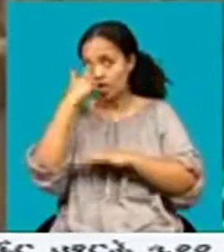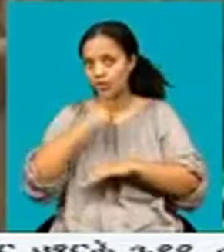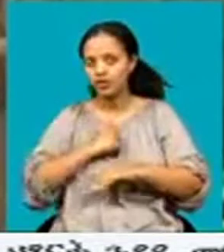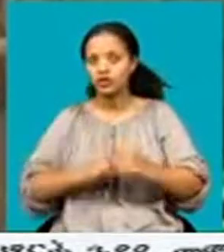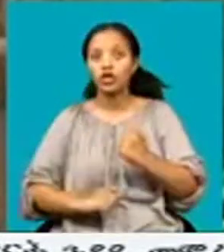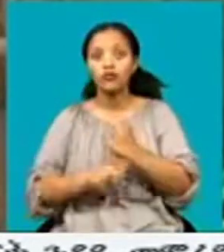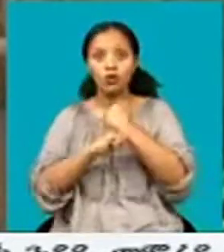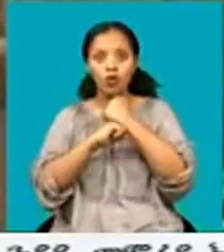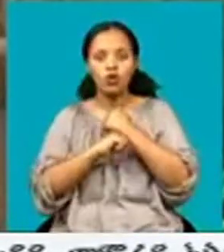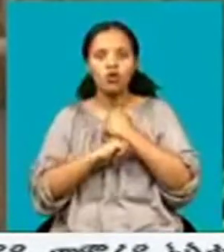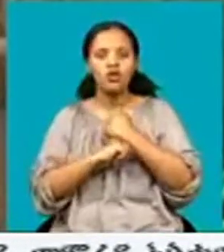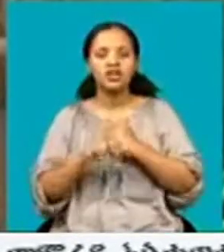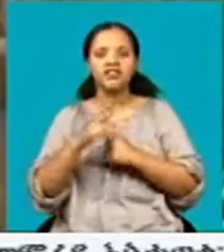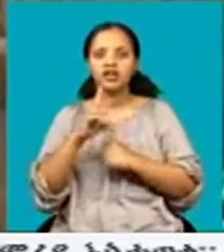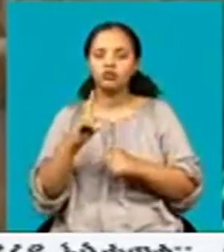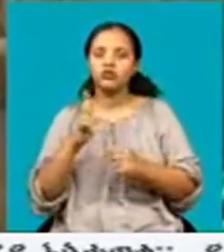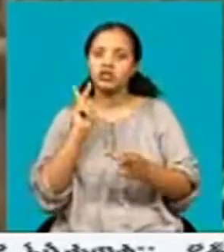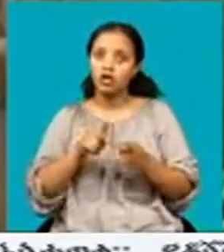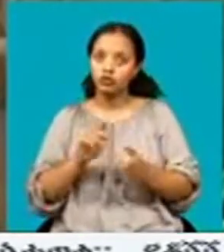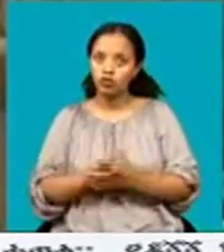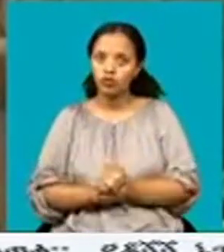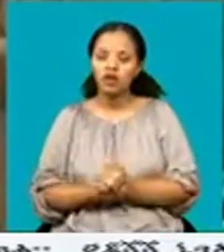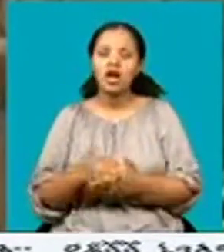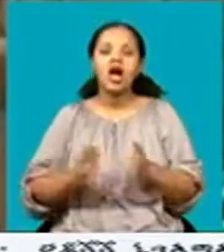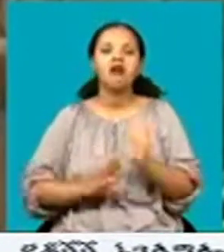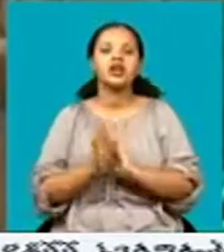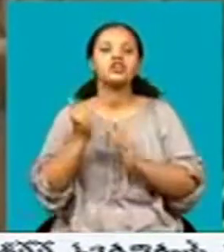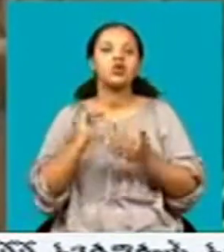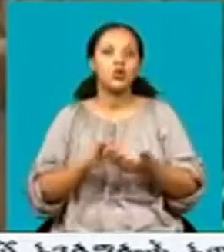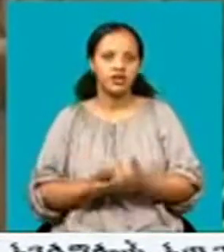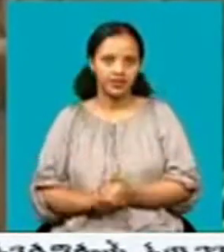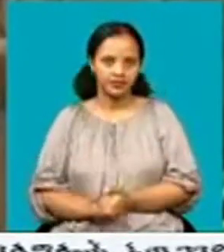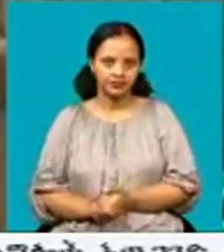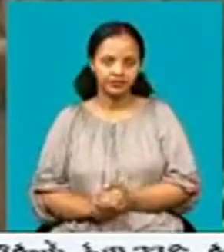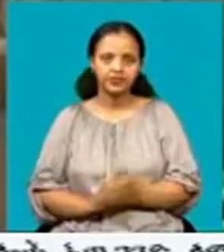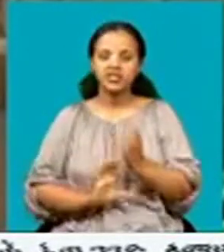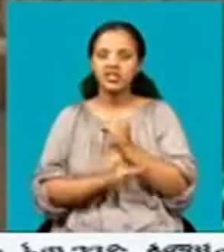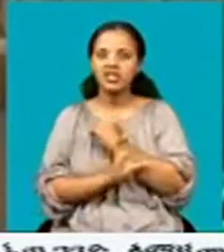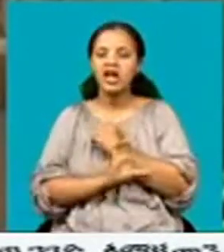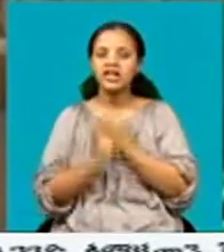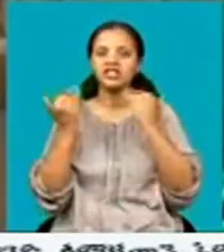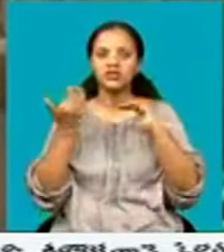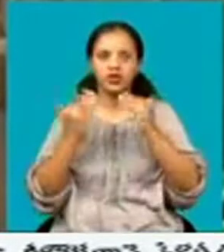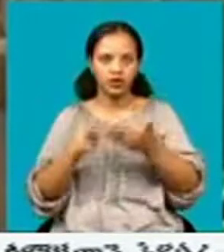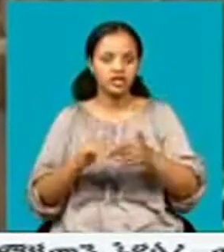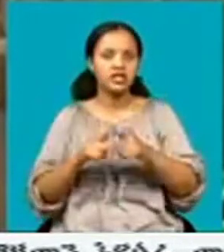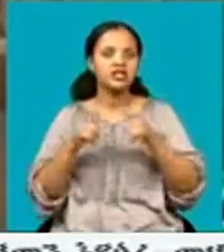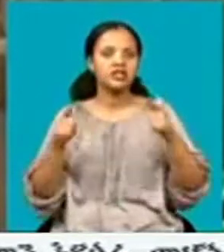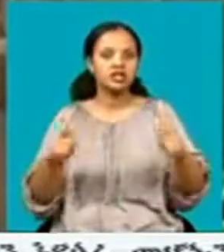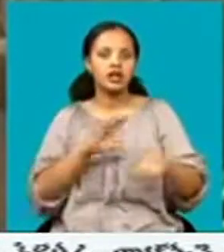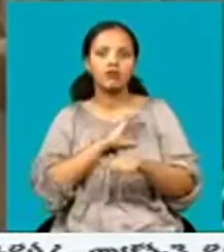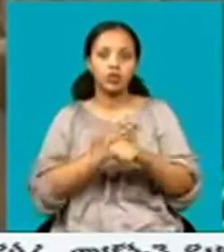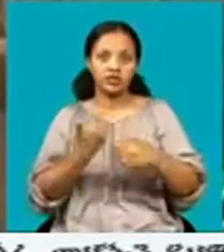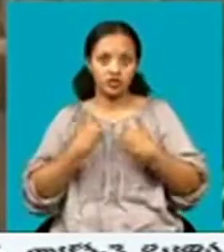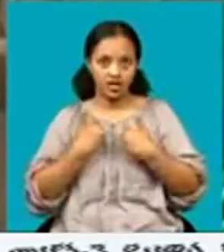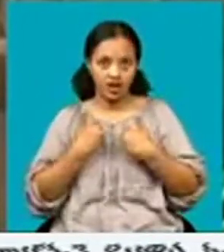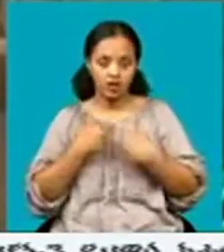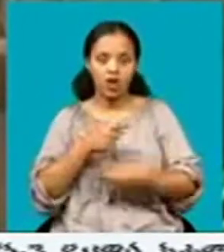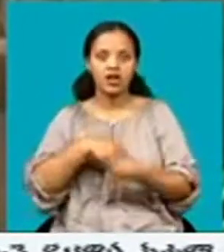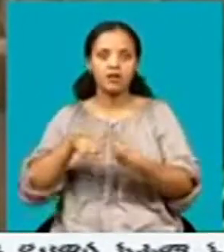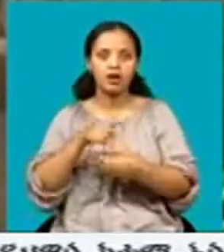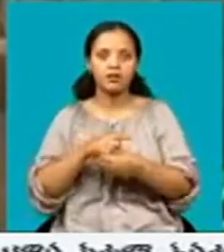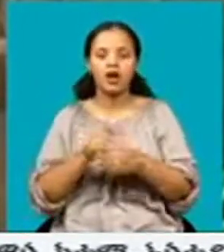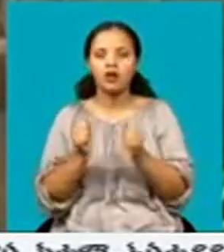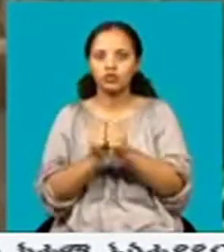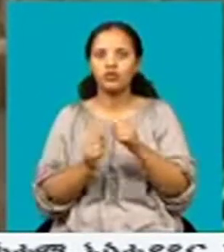ደግፎ ሬፈረንደሙ ተሳክቶ አዳጊ የሆነ ለሀገር ተስፋ የሆነ ትልቅ ፖቴንሻል ያለው አካባቢዎች አንድ